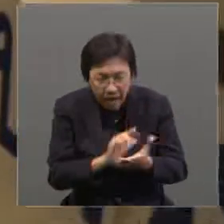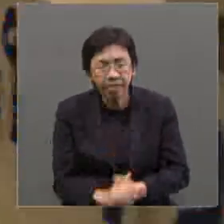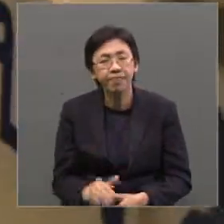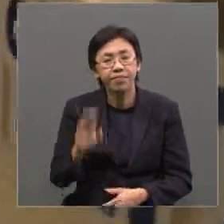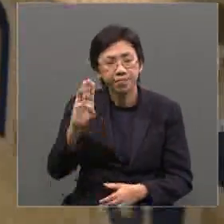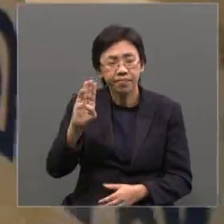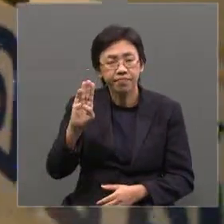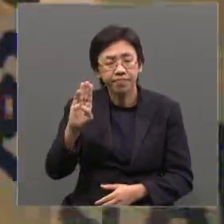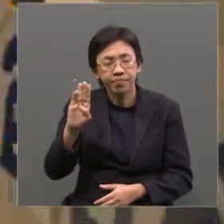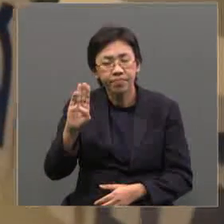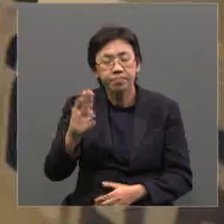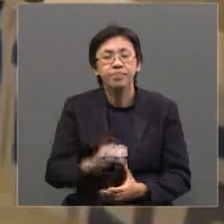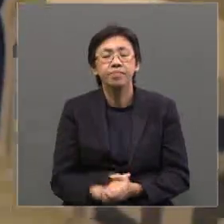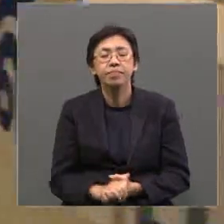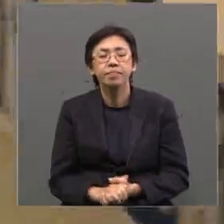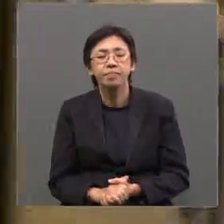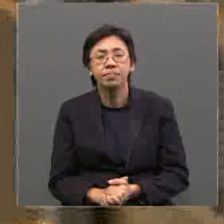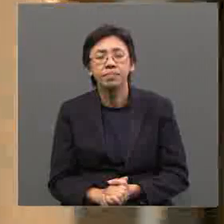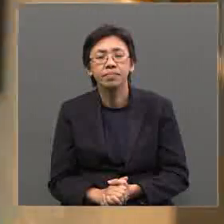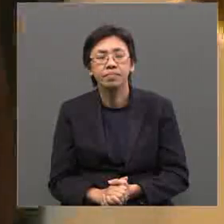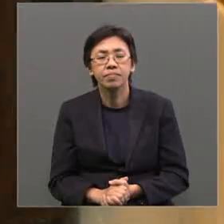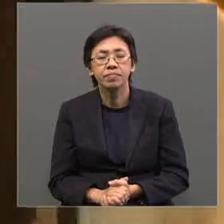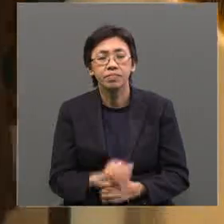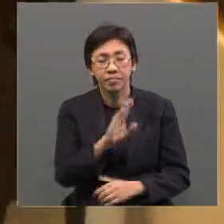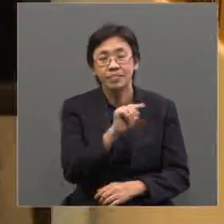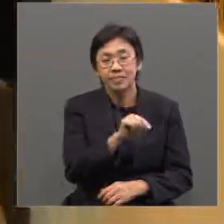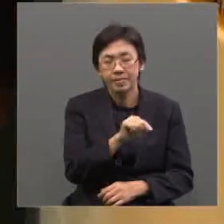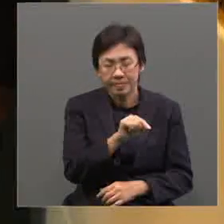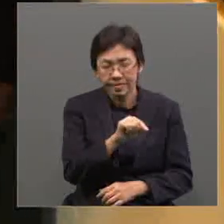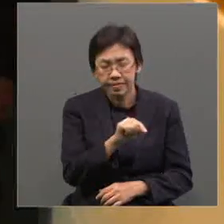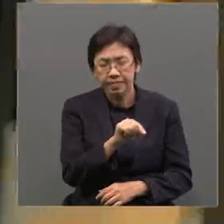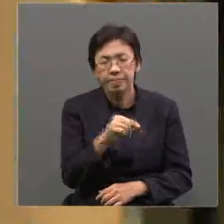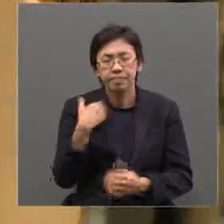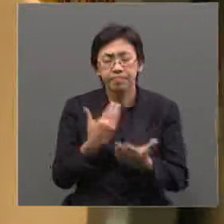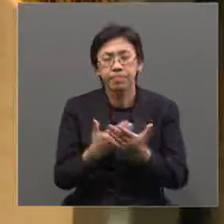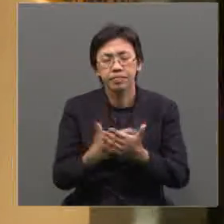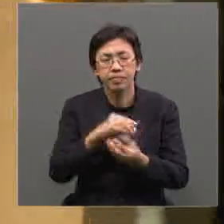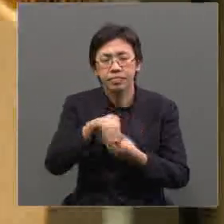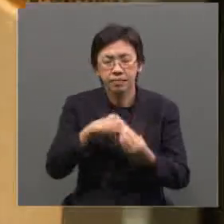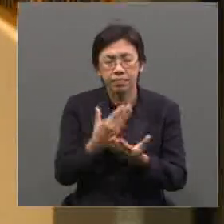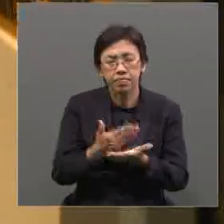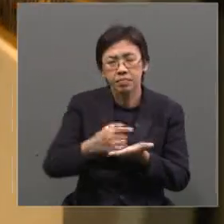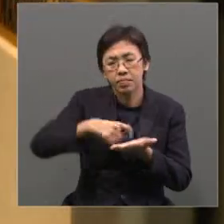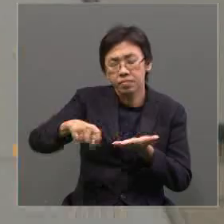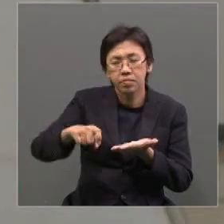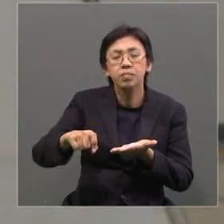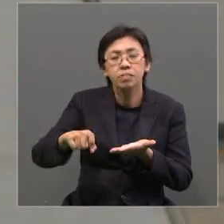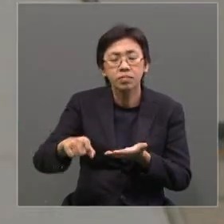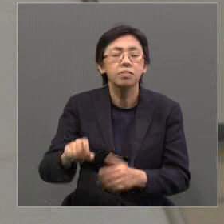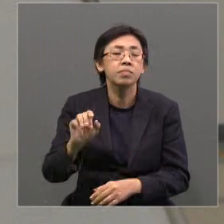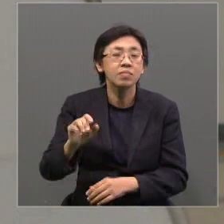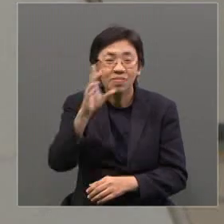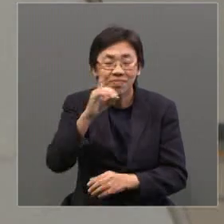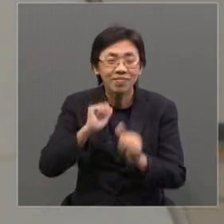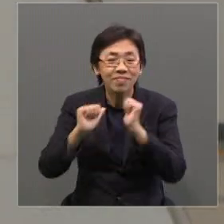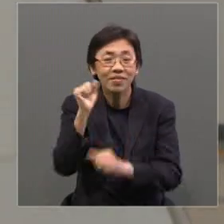เพย์จำกัดบริษัทลูกของ Forex 3D อภิรักษ์กับบริษัทลูกมีเงินโอนเข้าไปที่บัญชีฟิล์มรัฐ